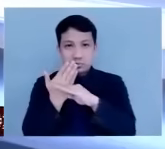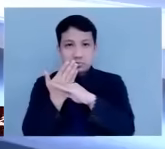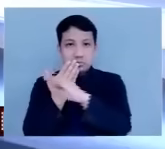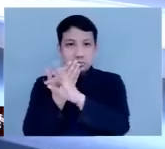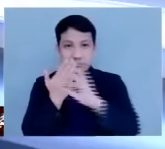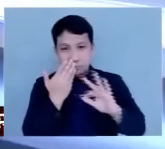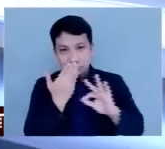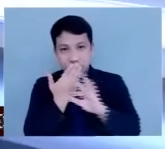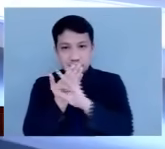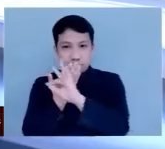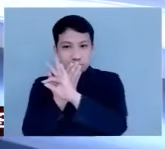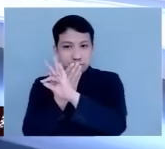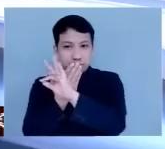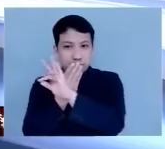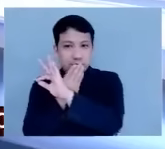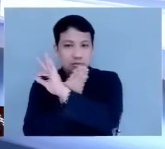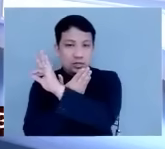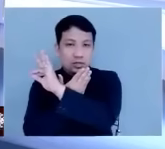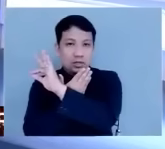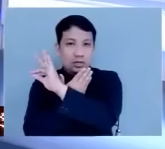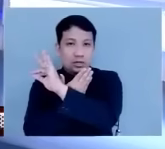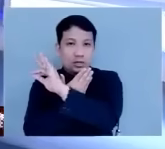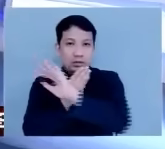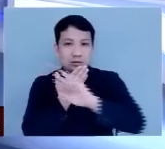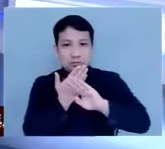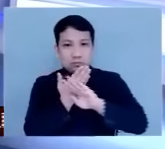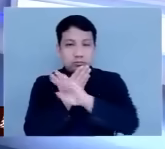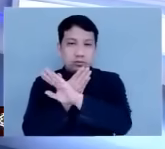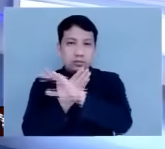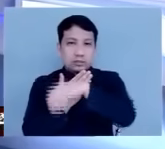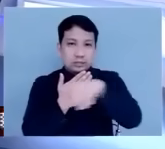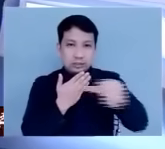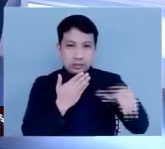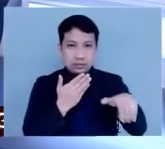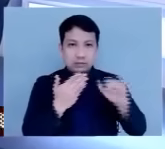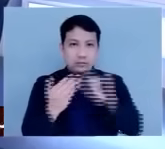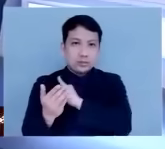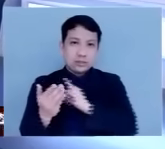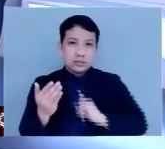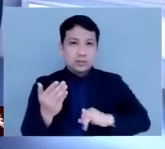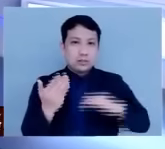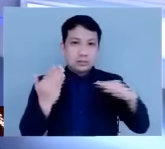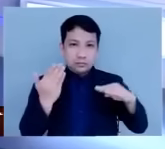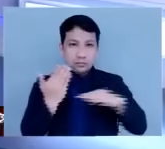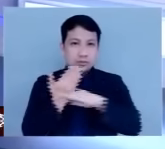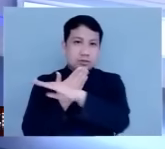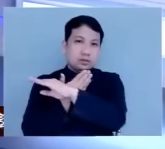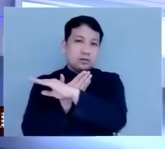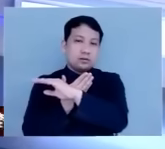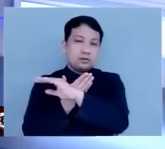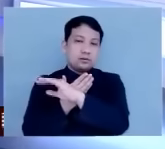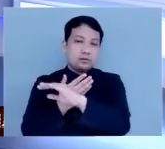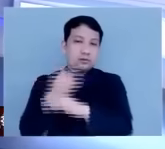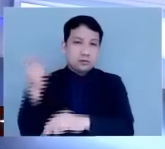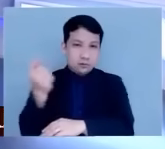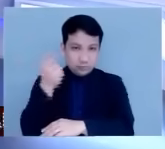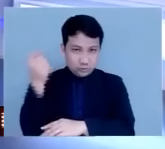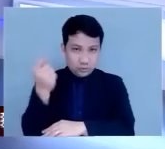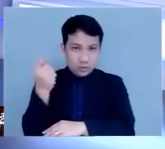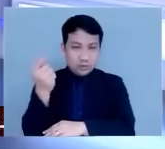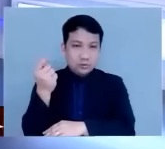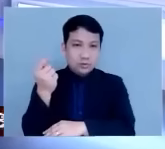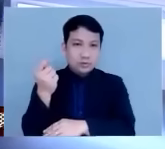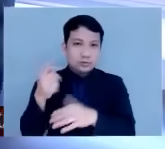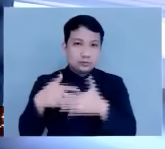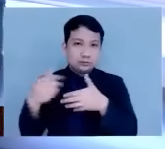coming from the east, tatama po ng bandang Cagayan at Isabela, tatabid po ng Tuguegarao at lalabas po